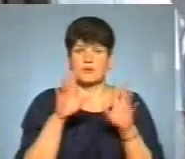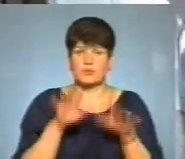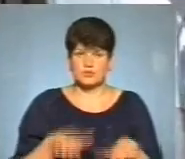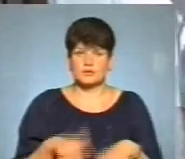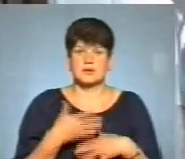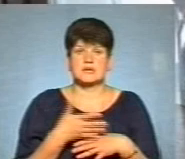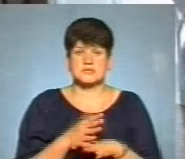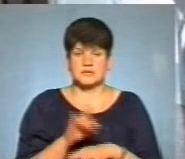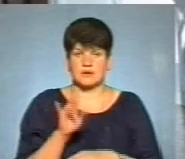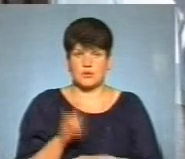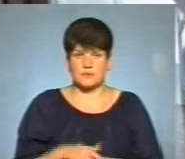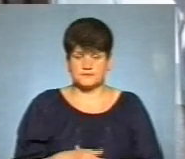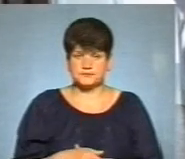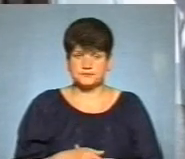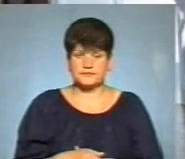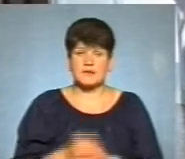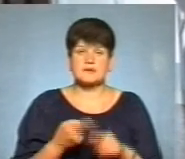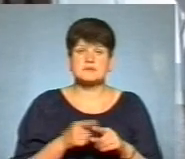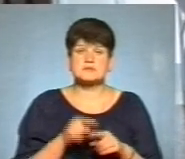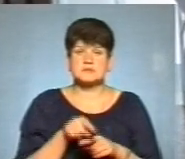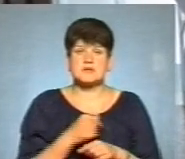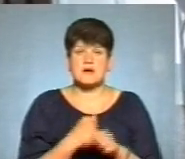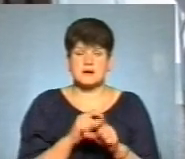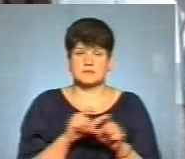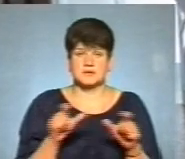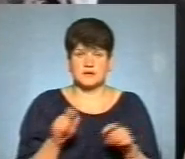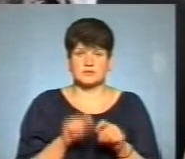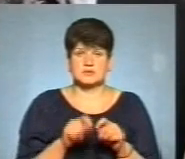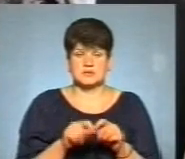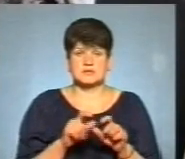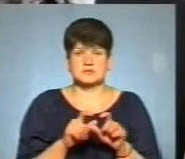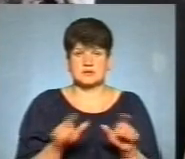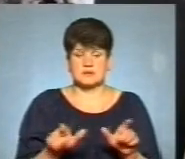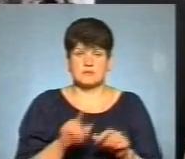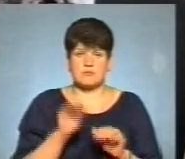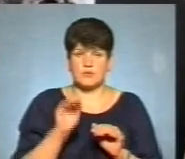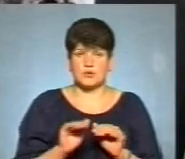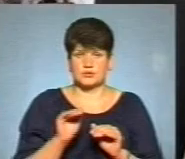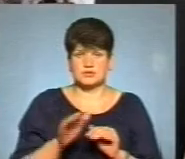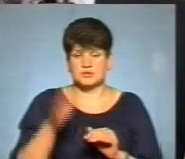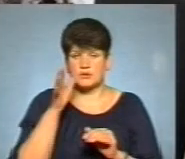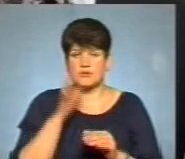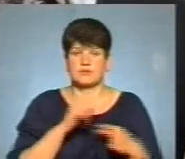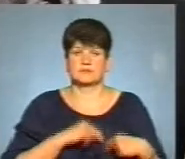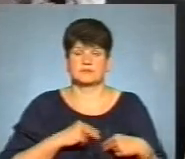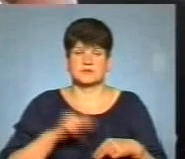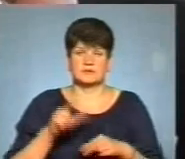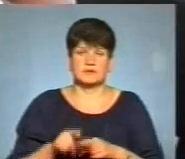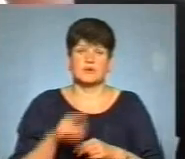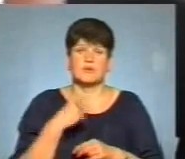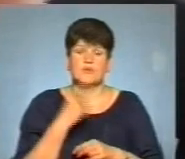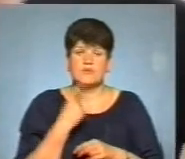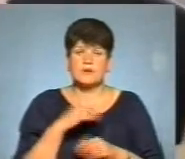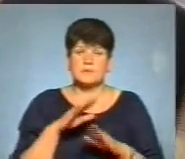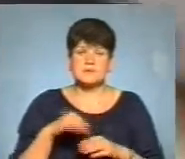стекло. Це аптека у Тернопільській сільськогосподарській дослідній станції. Молодша наукова співробітниця Наталія Ворожбит каже,